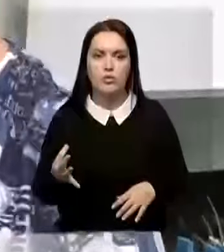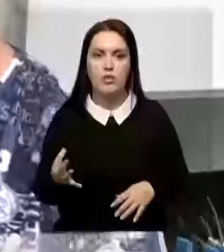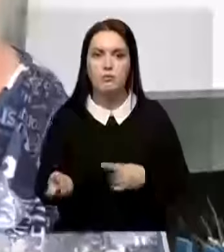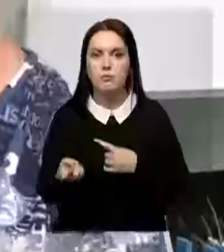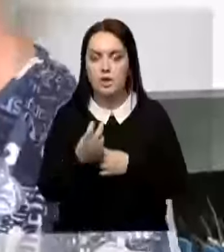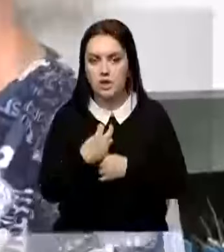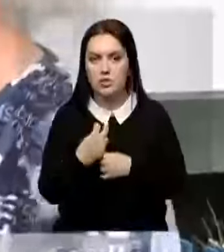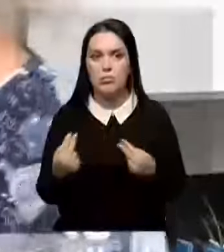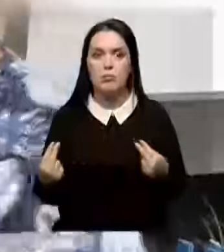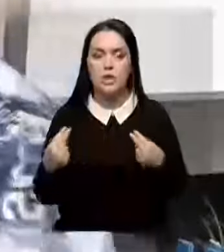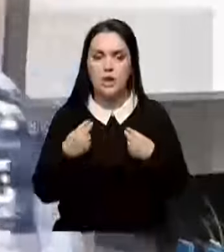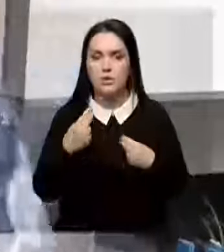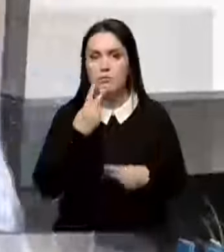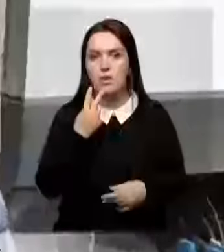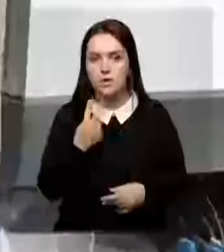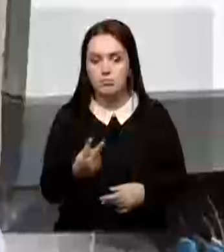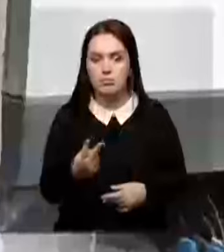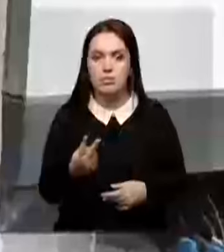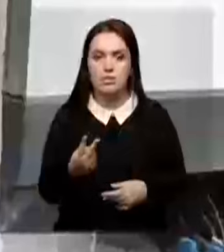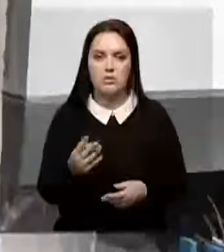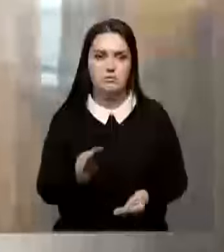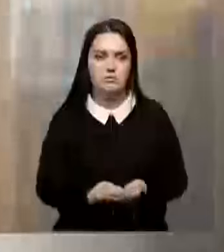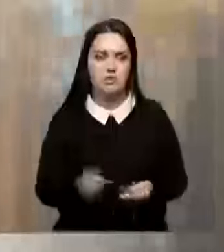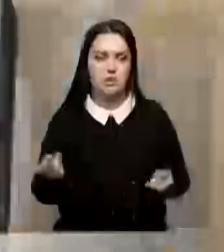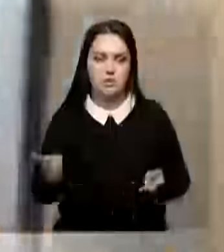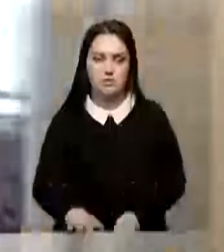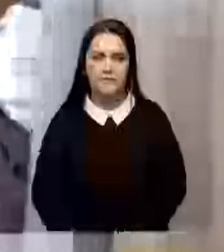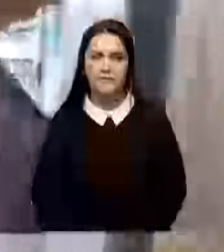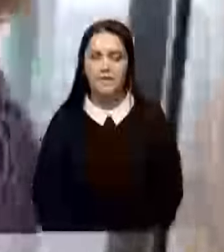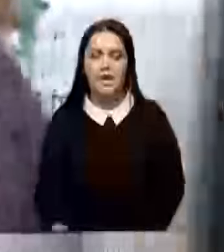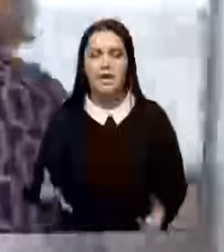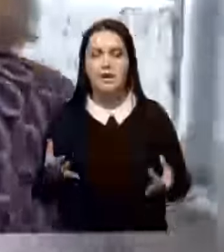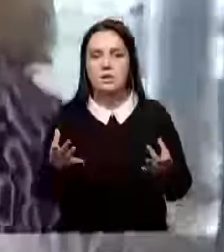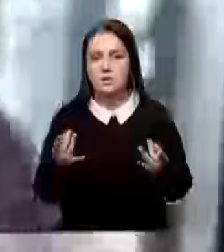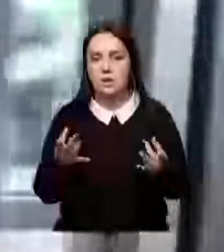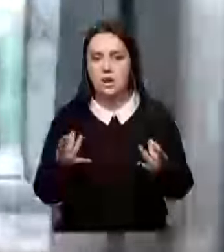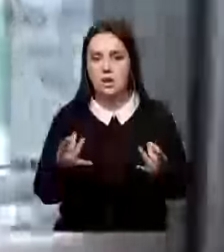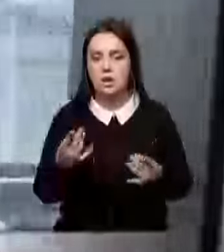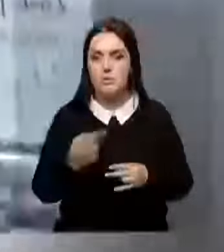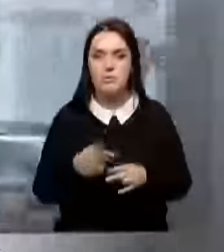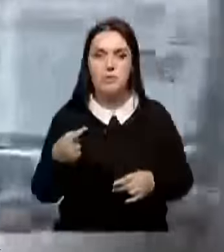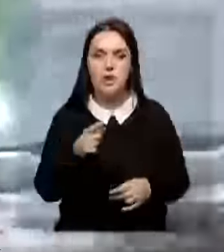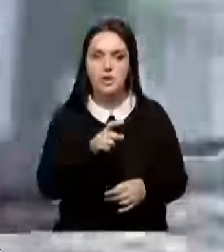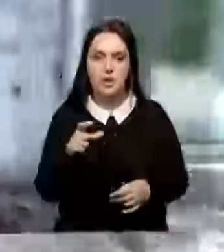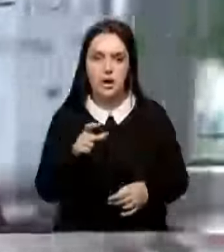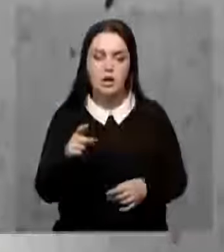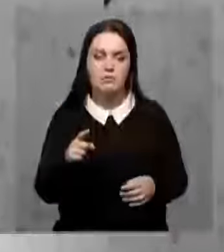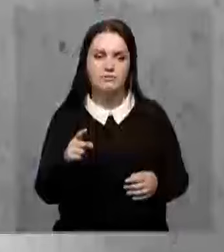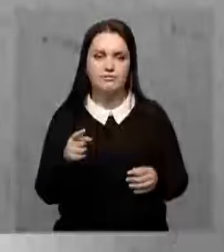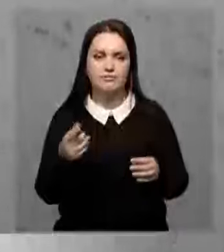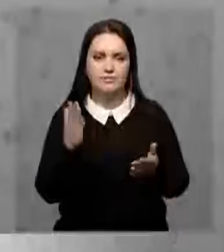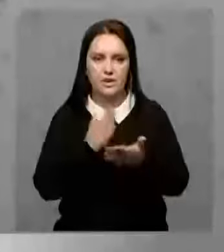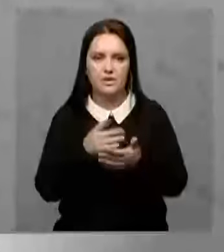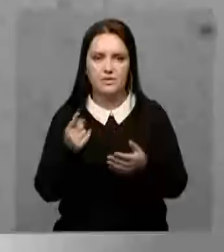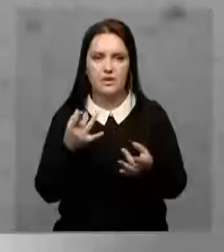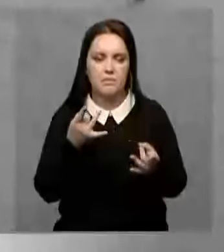придут, приедут, посмотрят, и ВОЗ ныне там. От постоянной сырости на стенах первых этажей появляется плесень. В квартирах